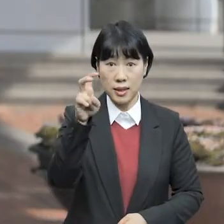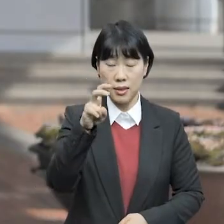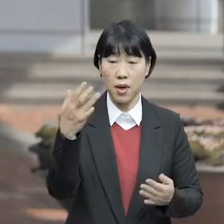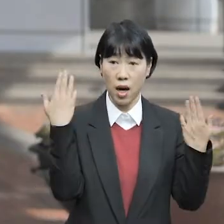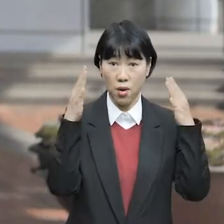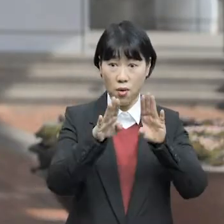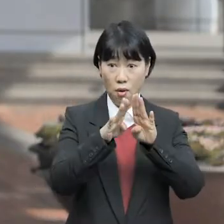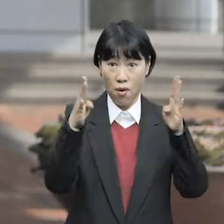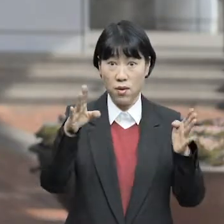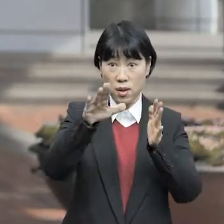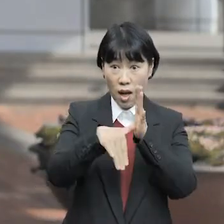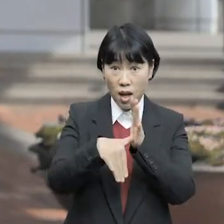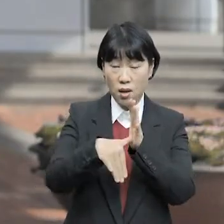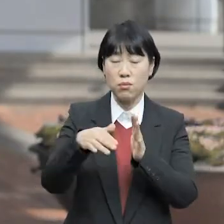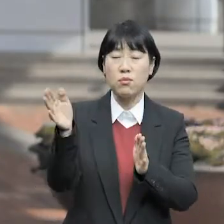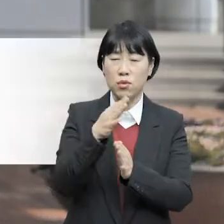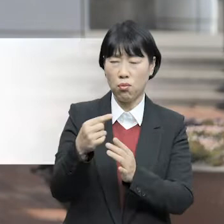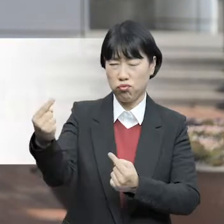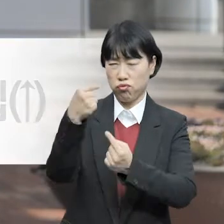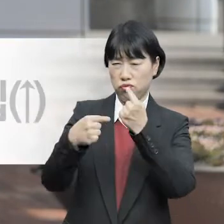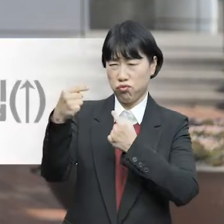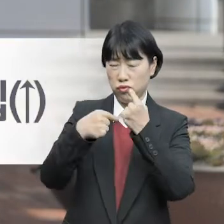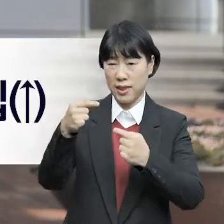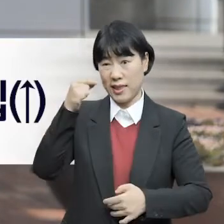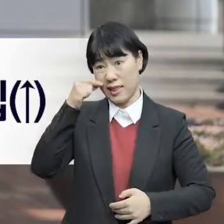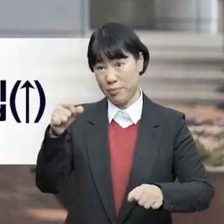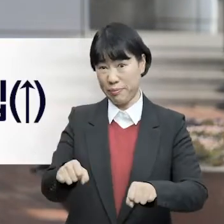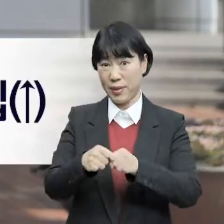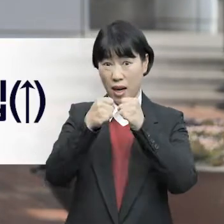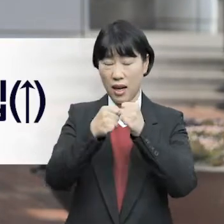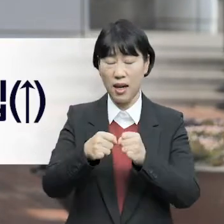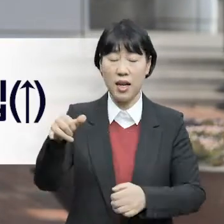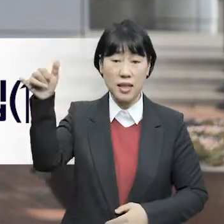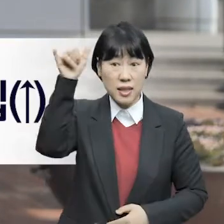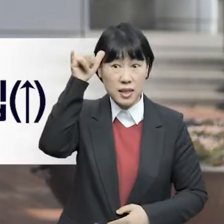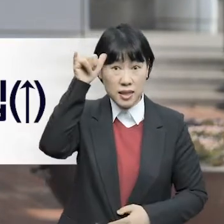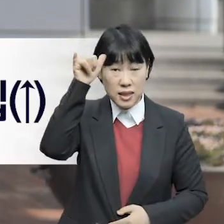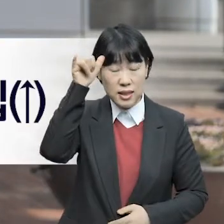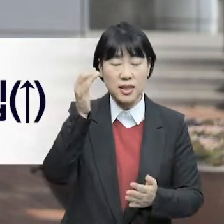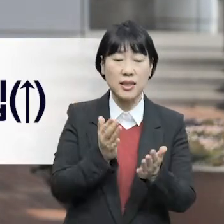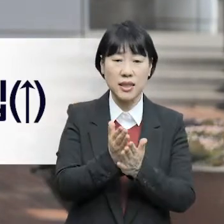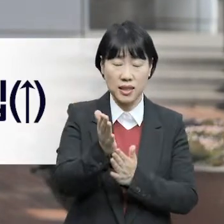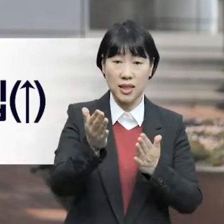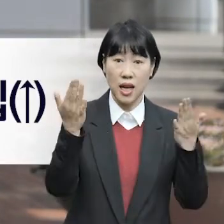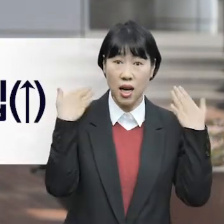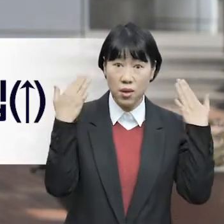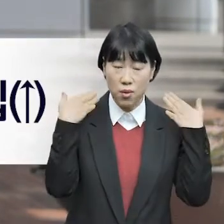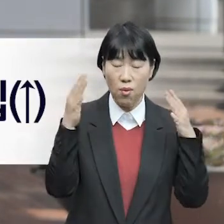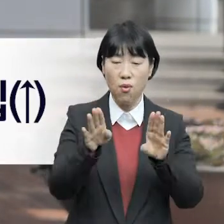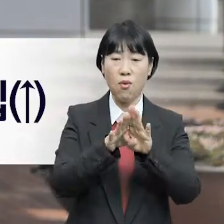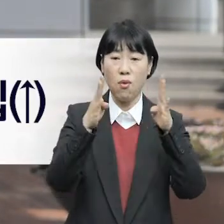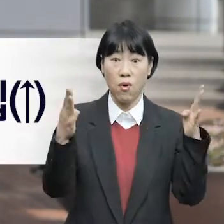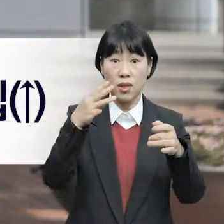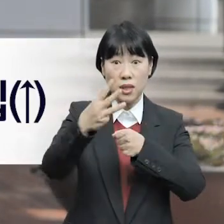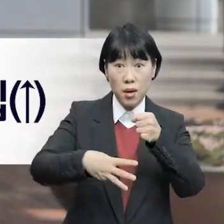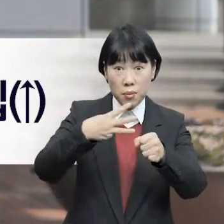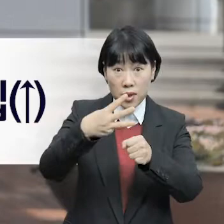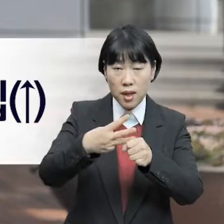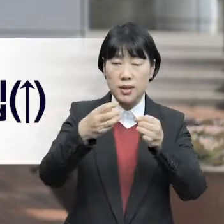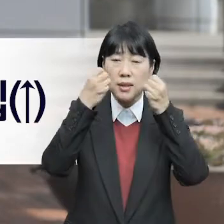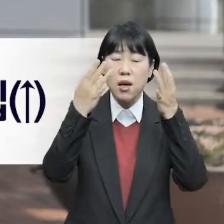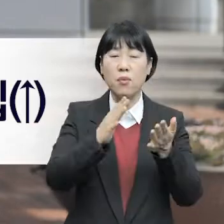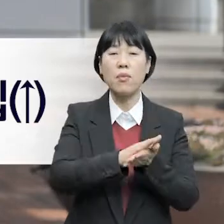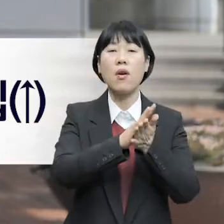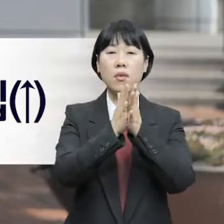2020년 개교부터 높은 경쟁률을 보이며 큰 인기를 끌었던 광주 인공지능 사관학교가 개교 3년차를 맞아